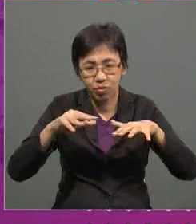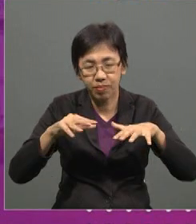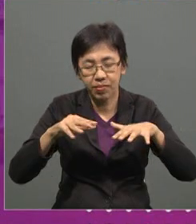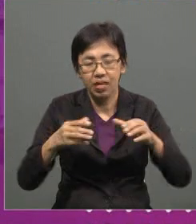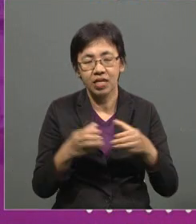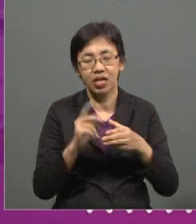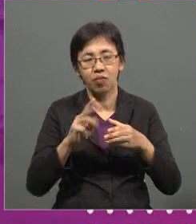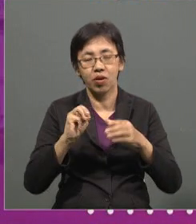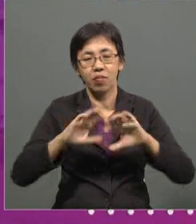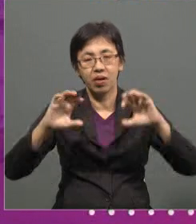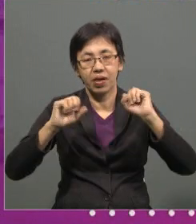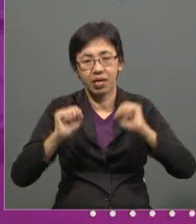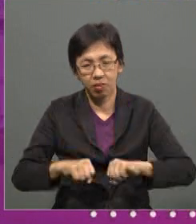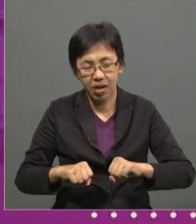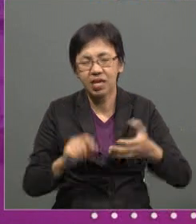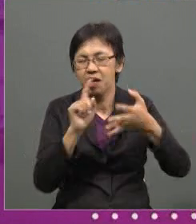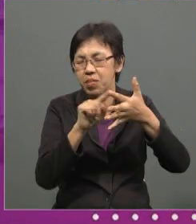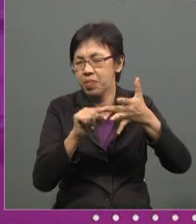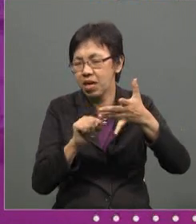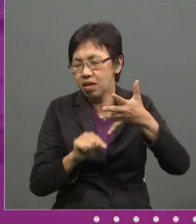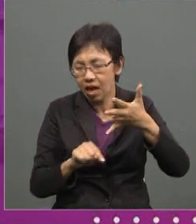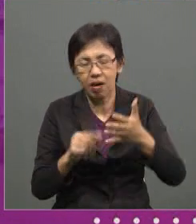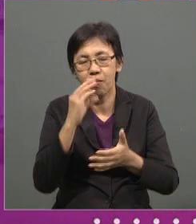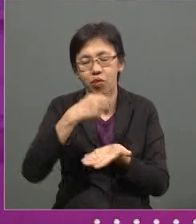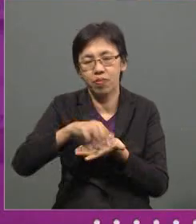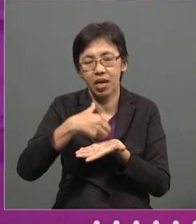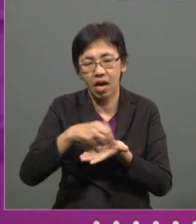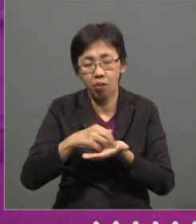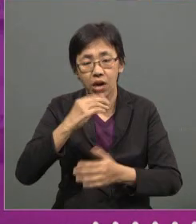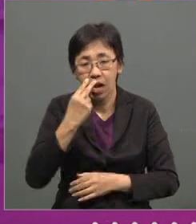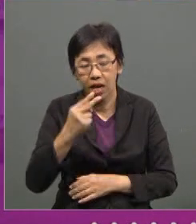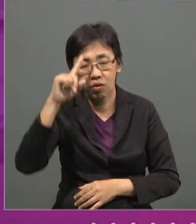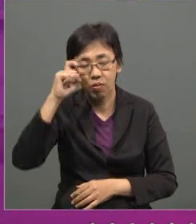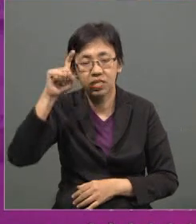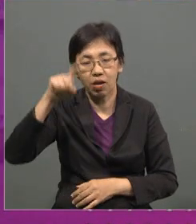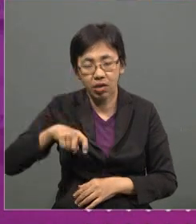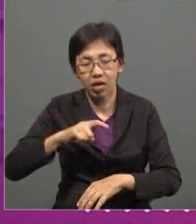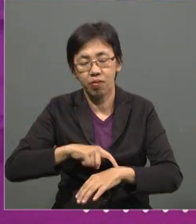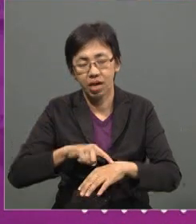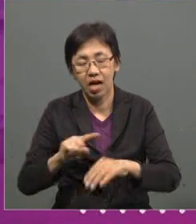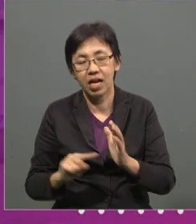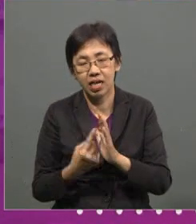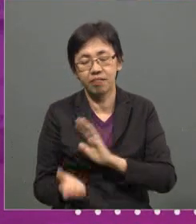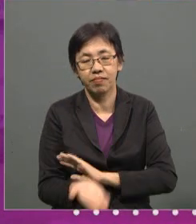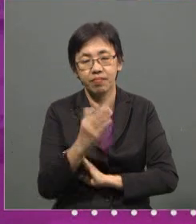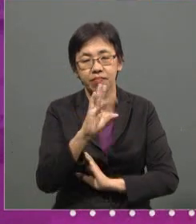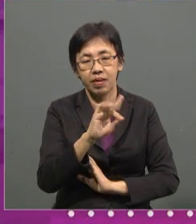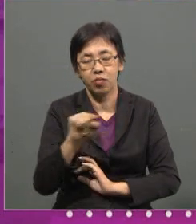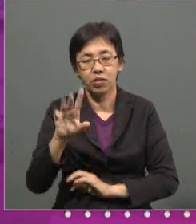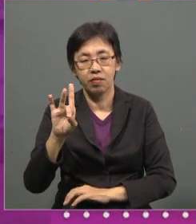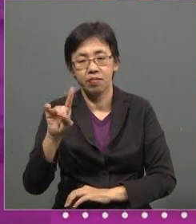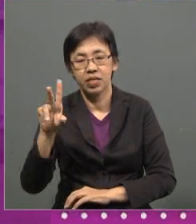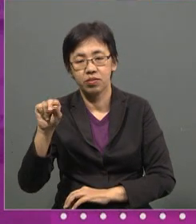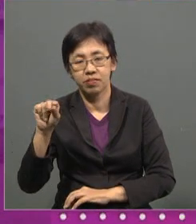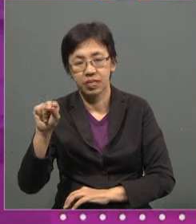คณะรัฐมนตรีแล้วก็มีประเด็นอื่นๆอีกมากมายทีเดียวติดตามรายการกันได้ทุกวันเสาร์ค่ะเริ่มกันตั้งแต่8นาฬิกาถึง8นาฬิกา